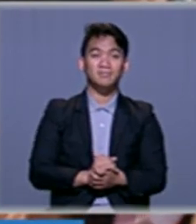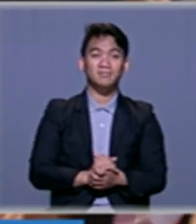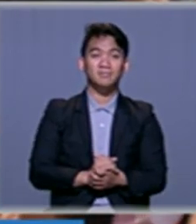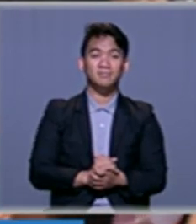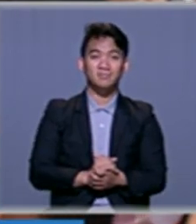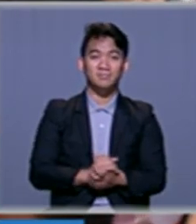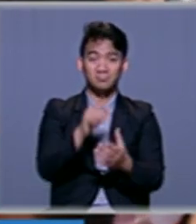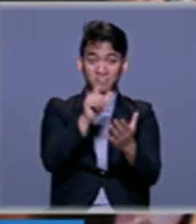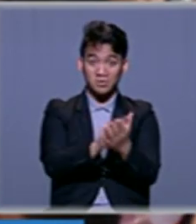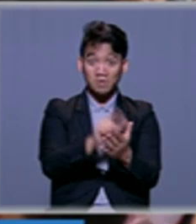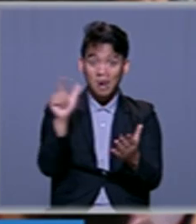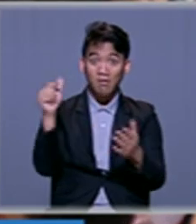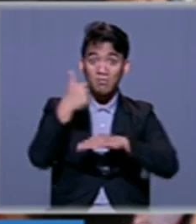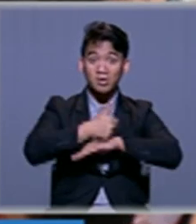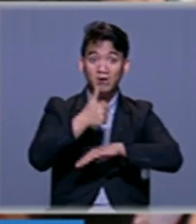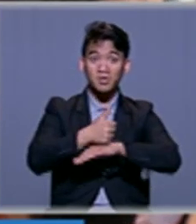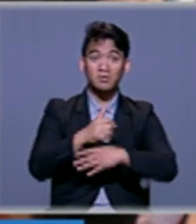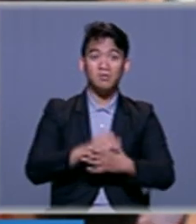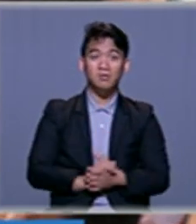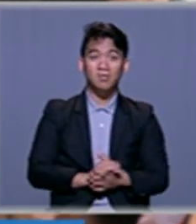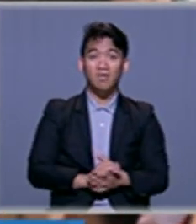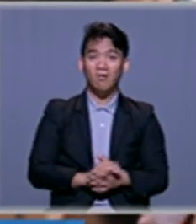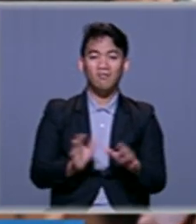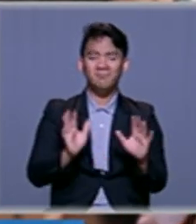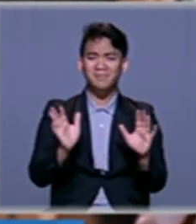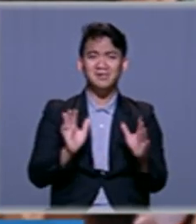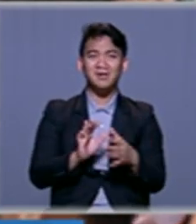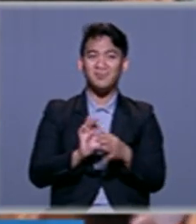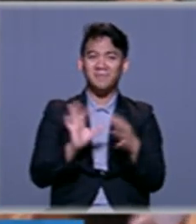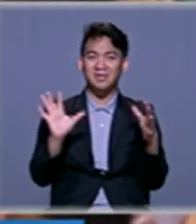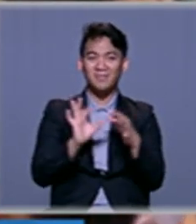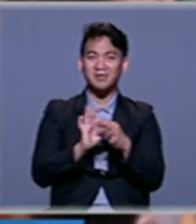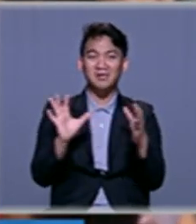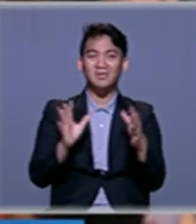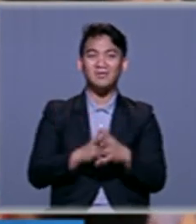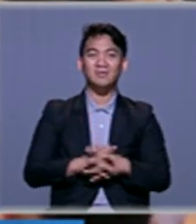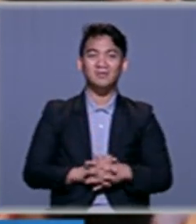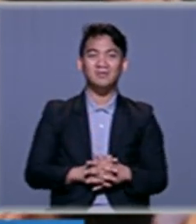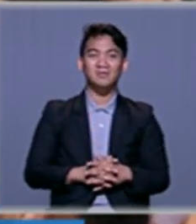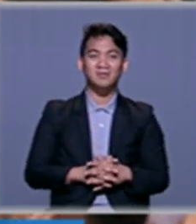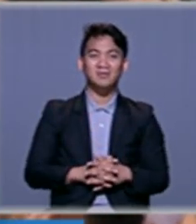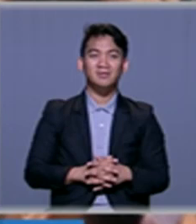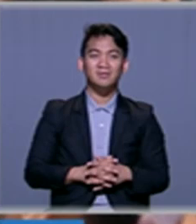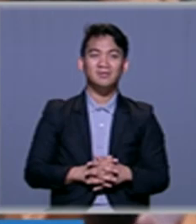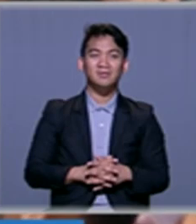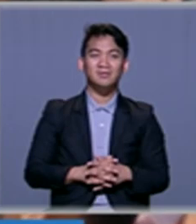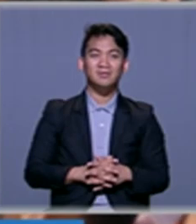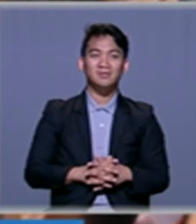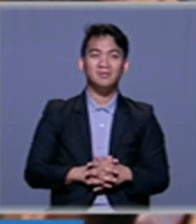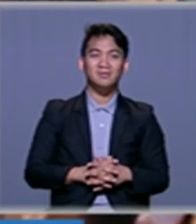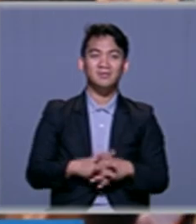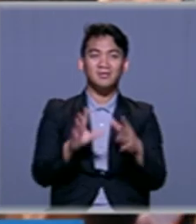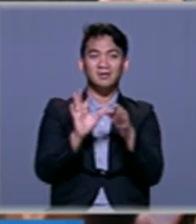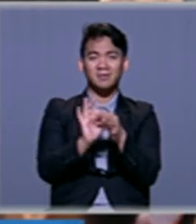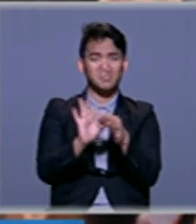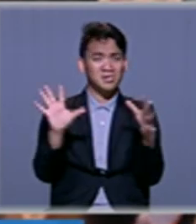องลาออกจากการเป็นหัวหน้าพรรคก่อนครับ อ๋อไม่มีความจำเป็นไม่เกี่ยวอะไรยังไม่ได้ตัดสินว่าถูกผิดนะดังนั้นเรื่องนี้ไม่เกี่ยวข้องอะ